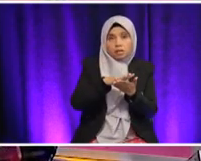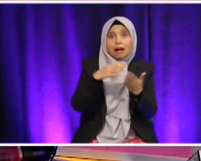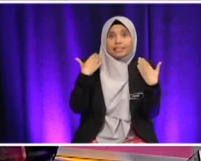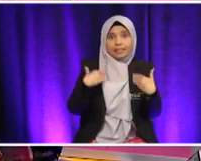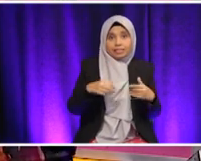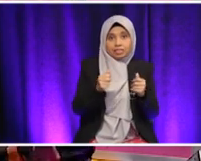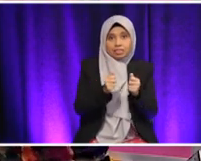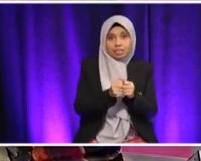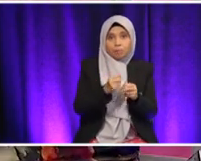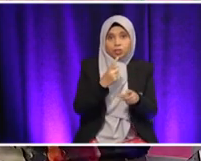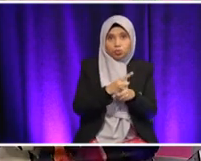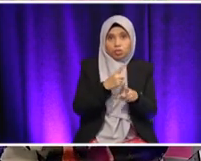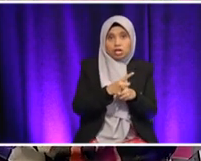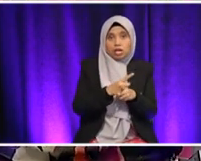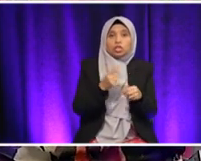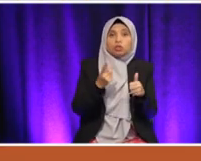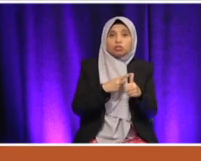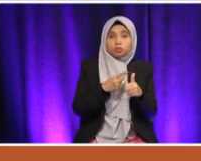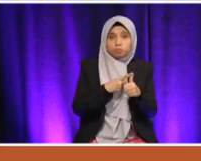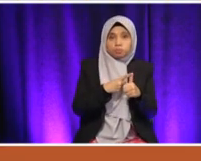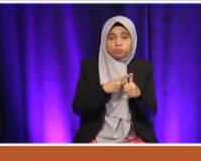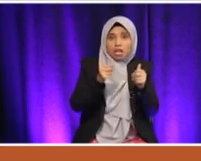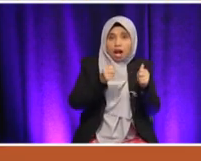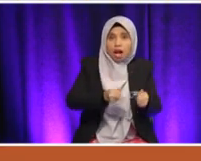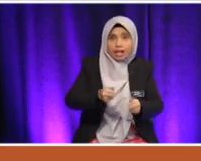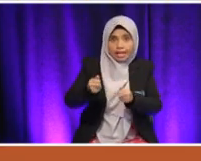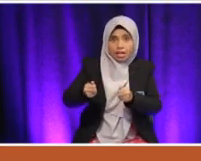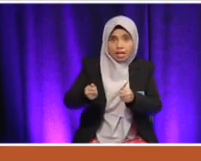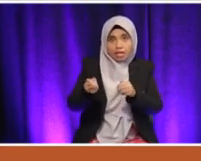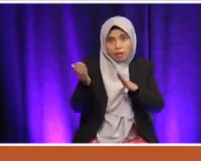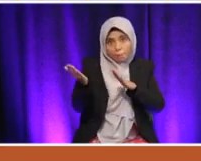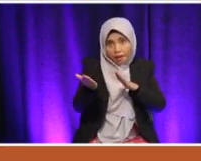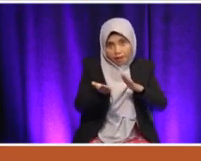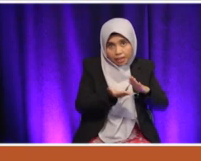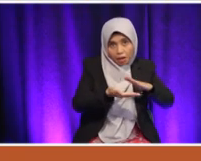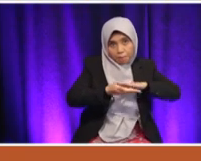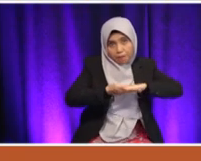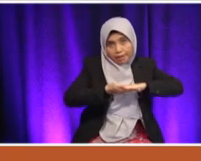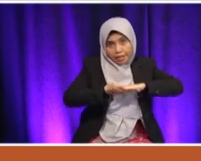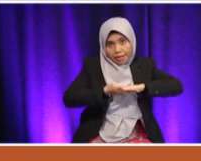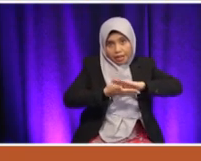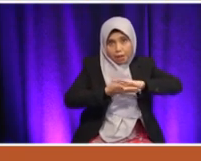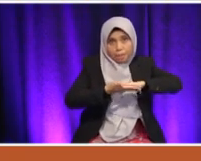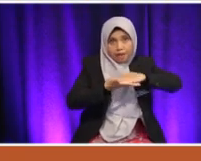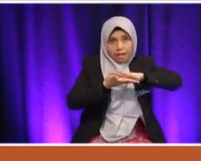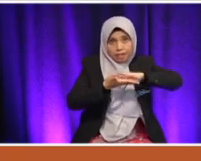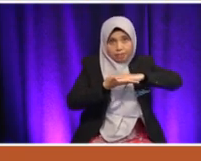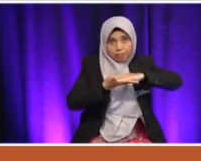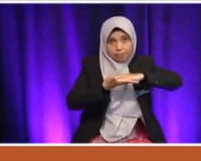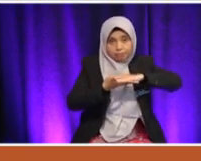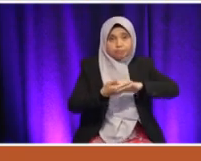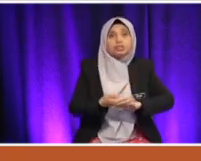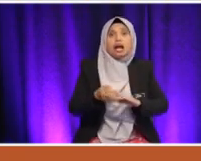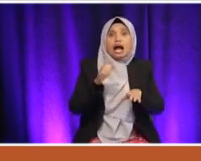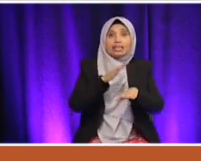mengalih oke yang pertama alihkan paringan di atas katil kini semua ada Amali ini semua Amali yang dilakukan oleh